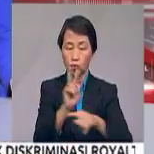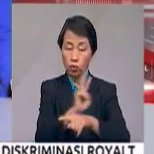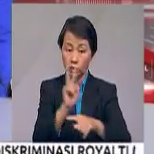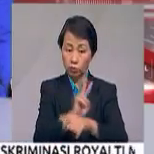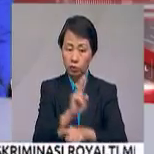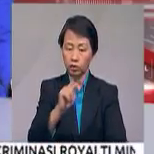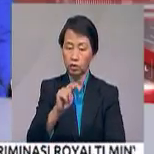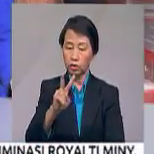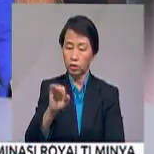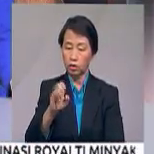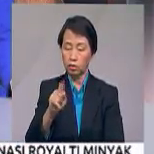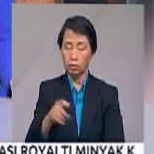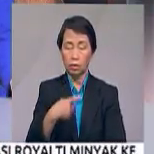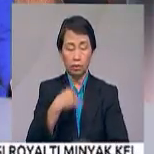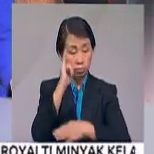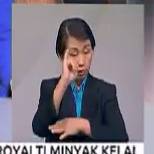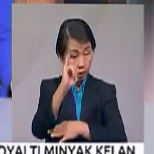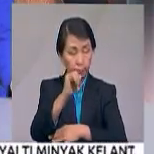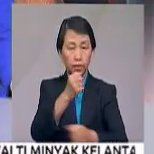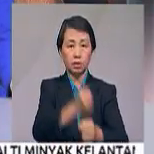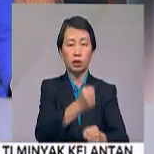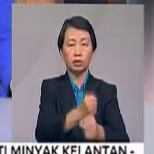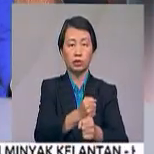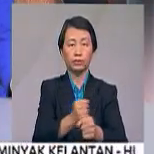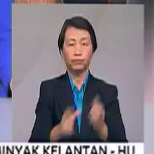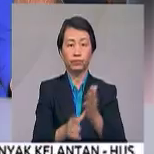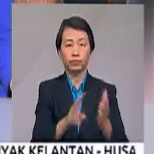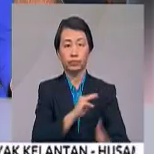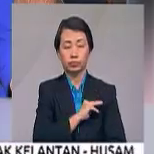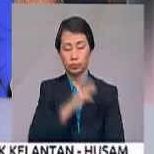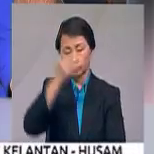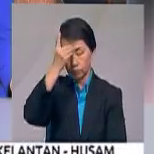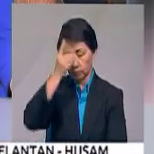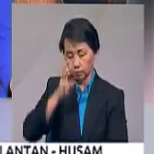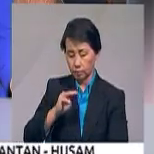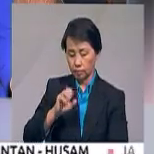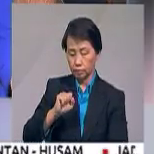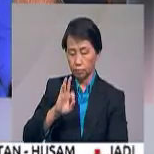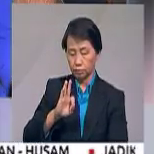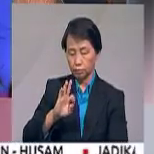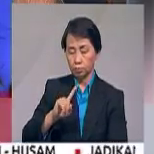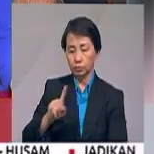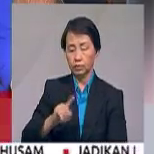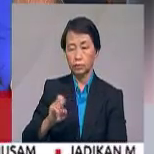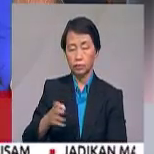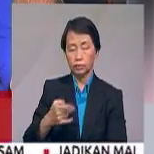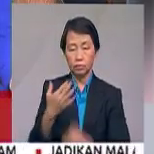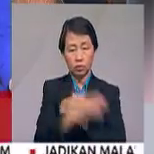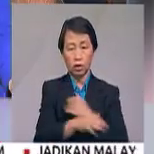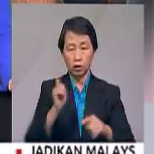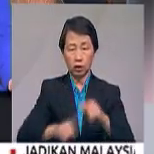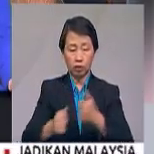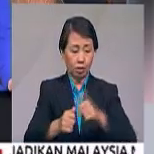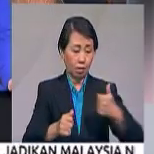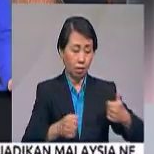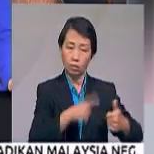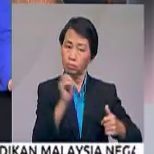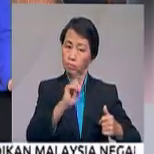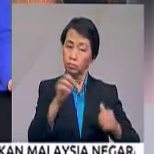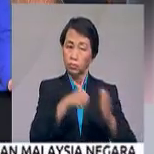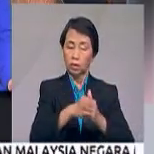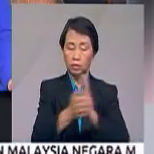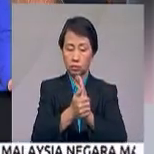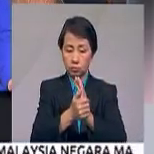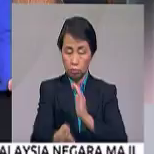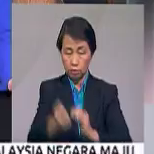memberi jaminan pekerjaan. Menurut Timbalan Menteri Sumber Manusia, Datuk Mahfuz Omar, negara tidak boleh terkebelakang dalam bidang